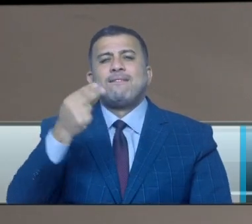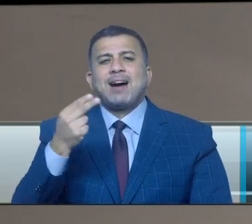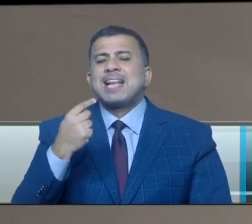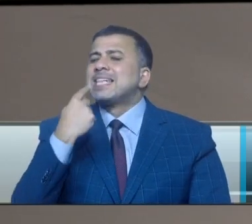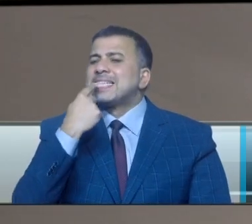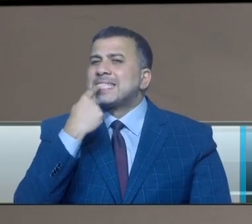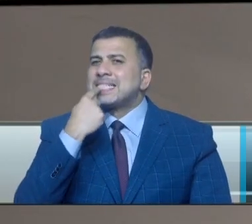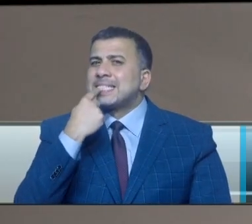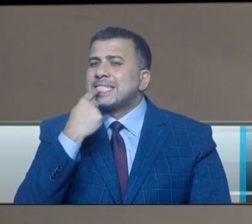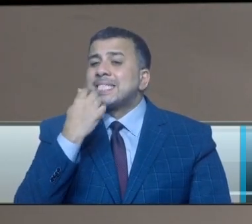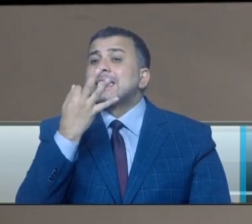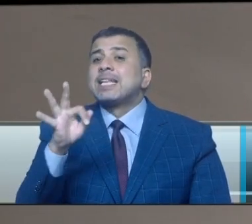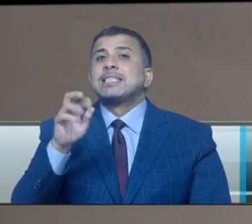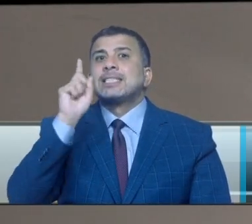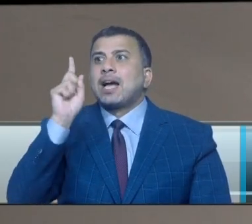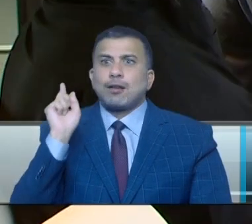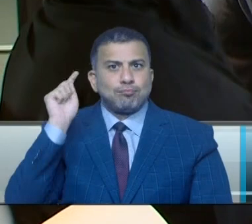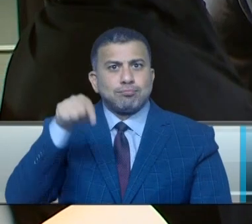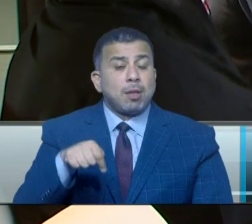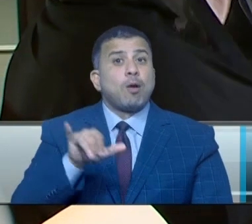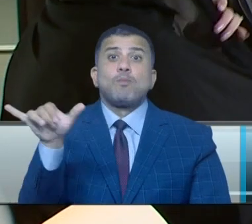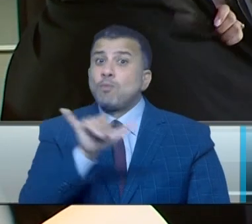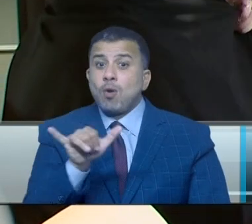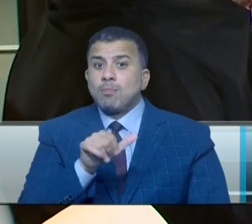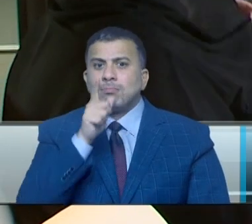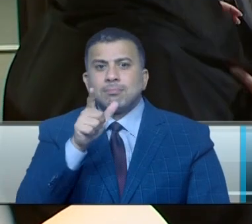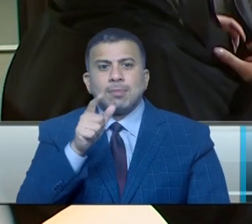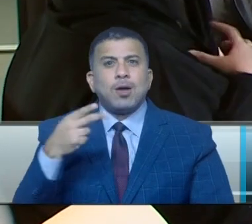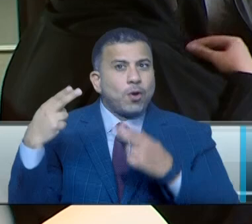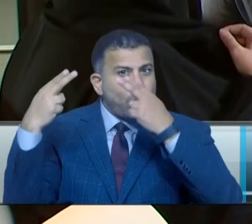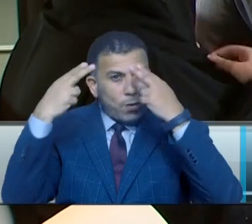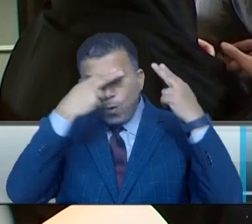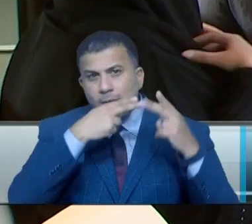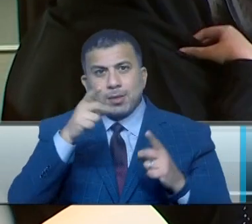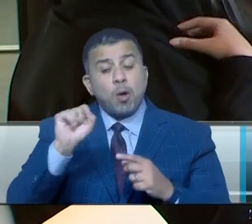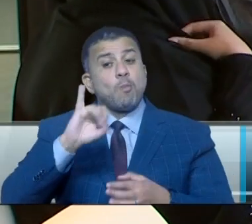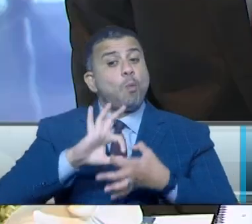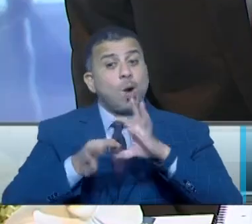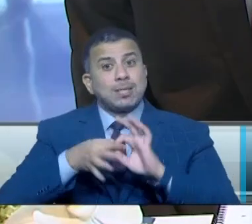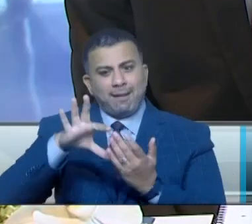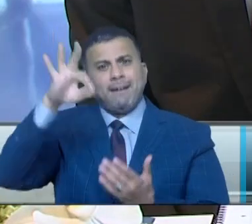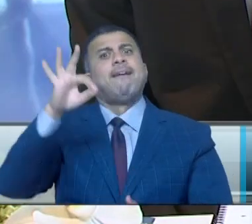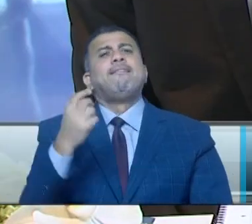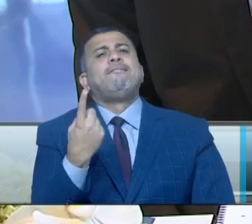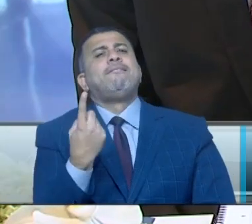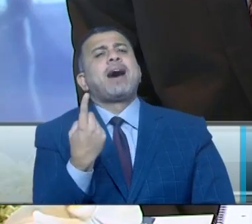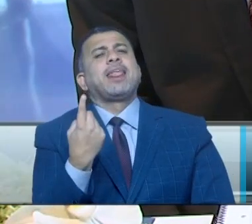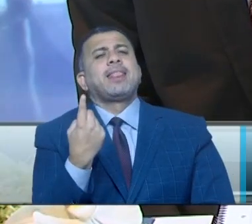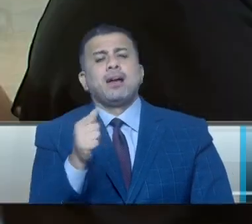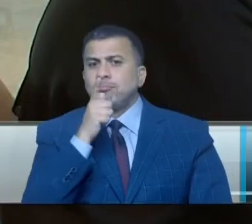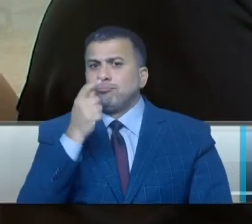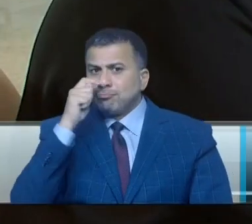العقود الثلاثه الماضيه كقيمه فنيه وصاحبه رؤيه مؤسسيه فريده بالاضافه